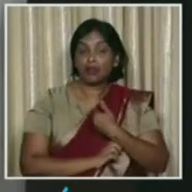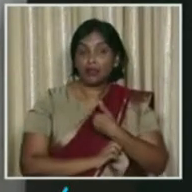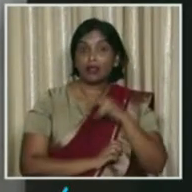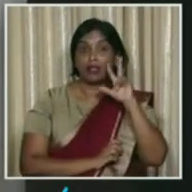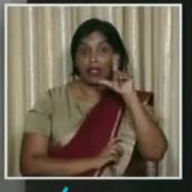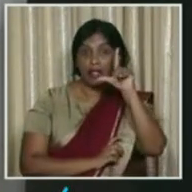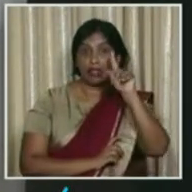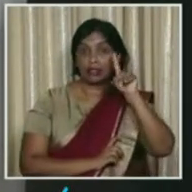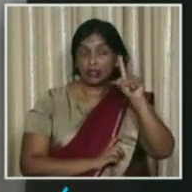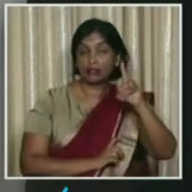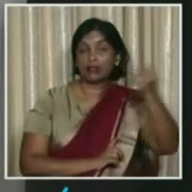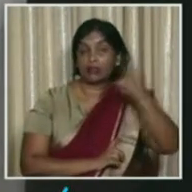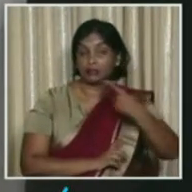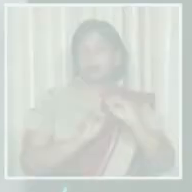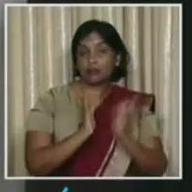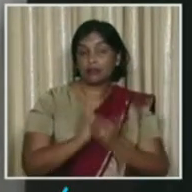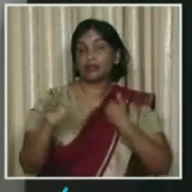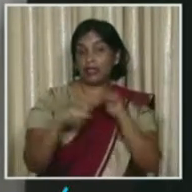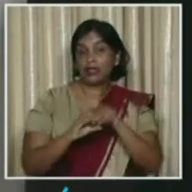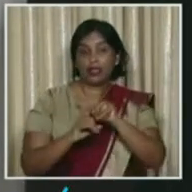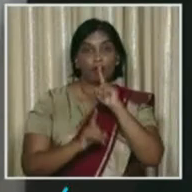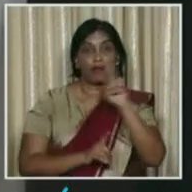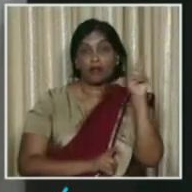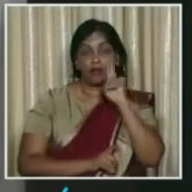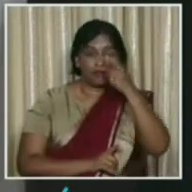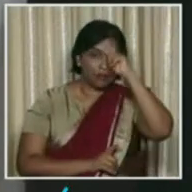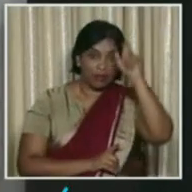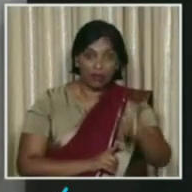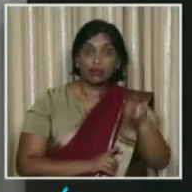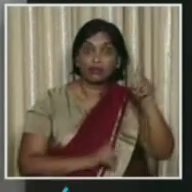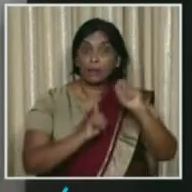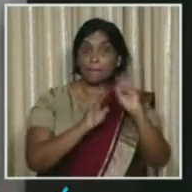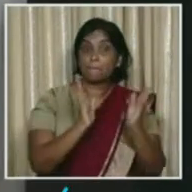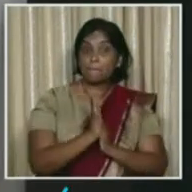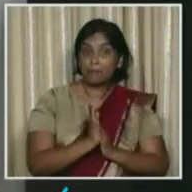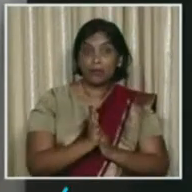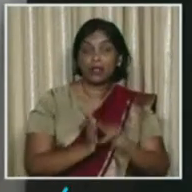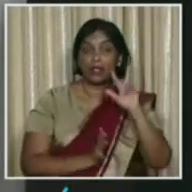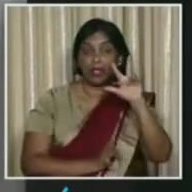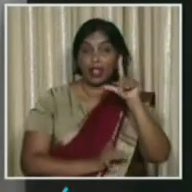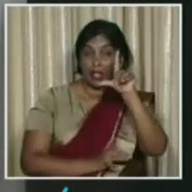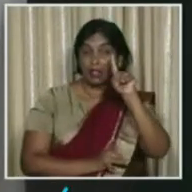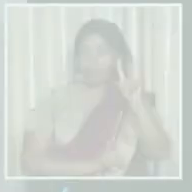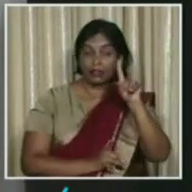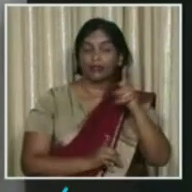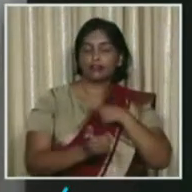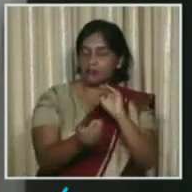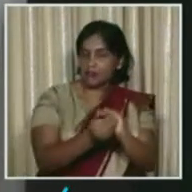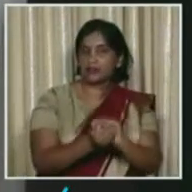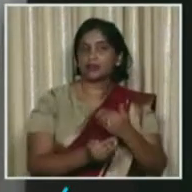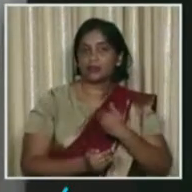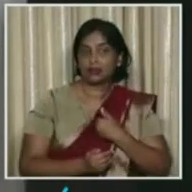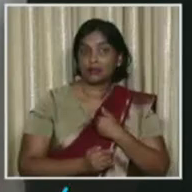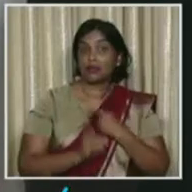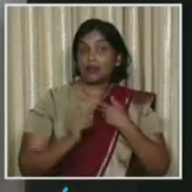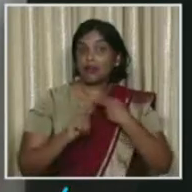71 වතාවක් අගමැතිකම බාරගන්නයි කියනකොට රනිල් වික්‍රමසිංහ මැතිතුමාගේ අගමැතිකම 71 වතාවක් මම ආරක්ෂා කරා. ඒක